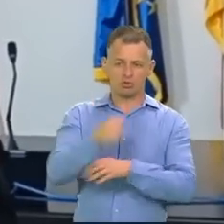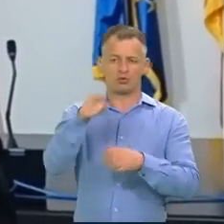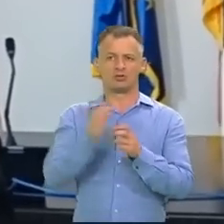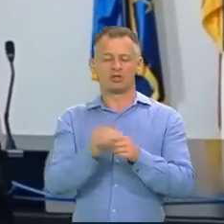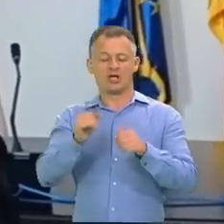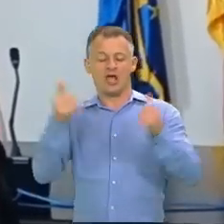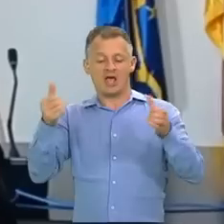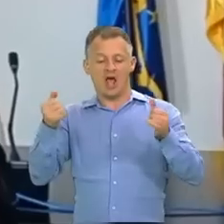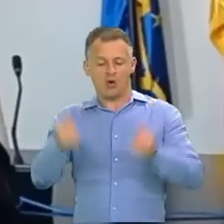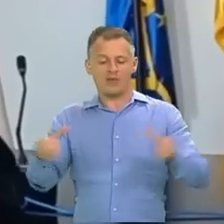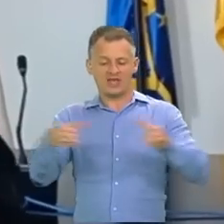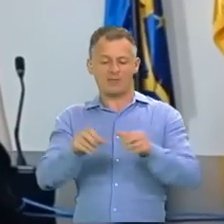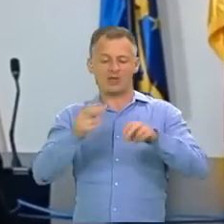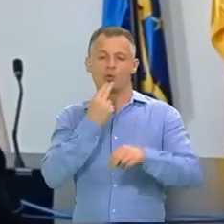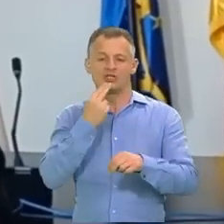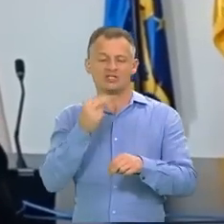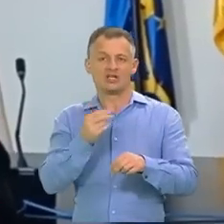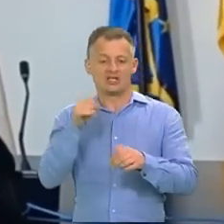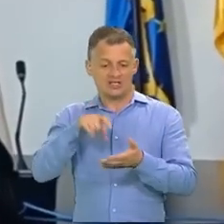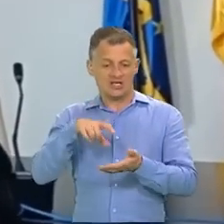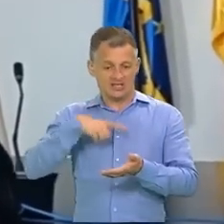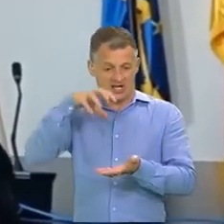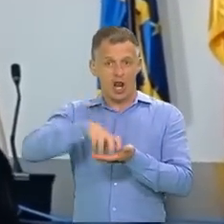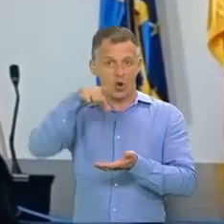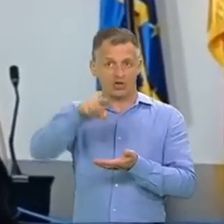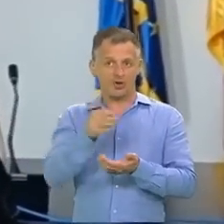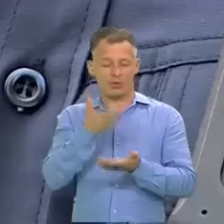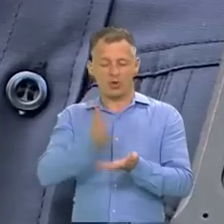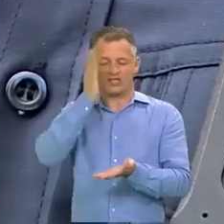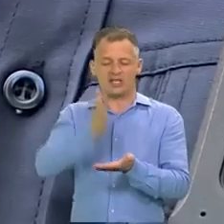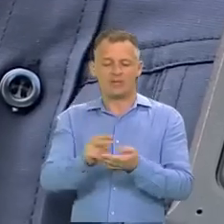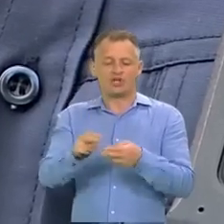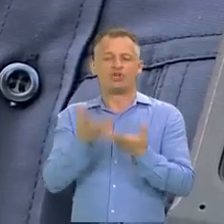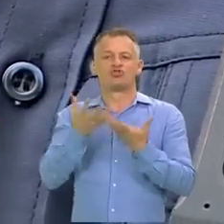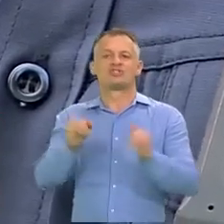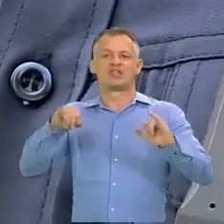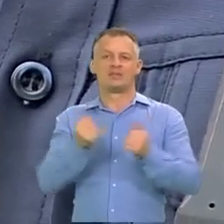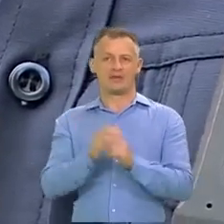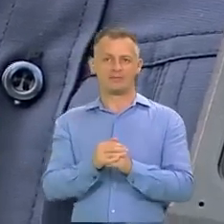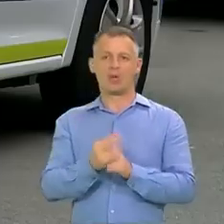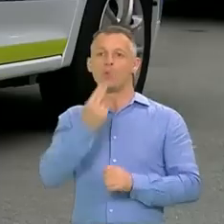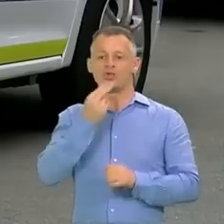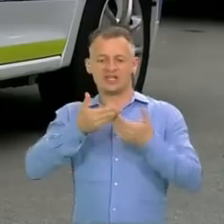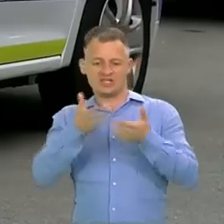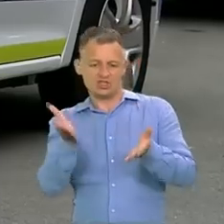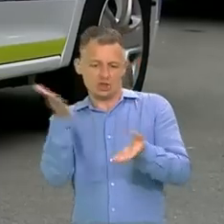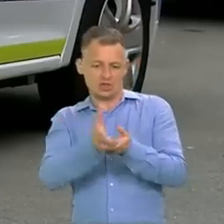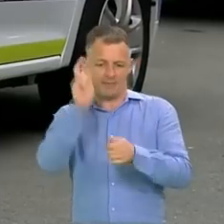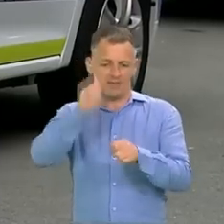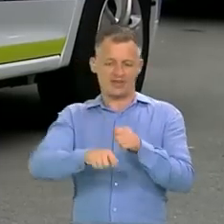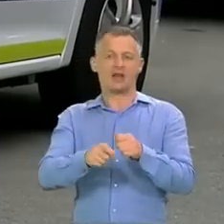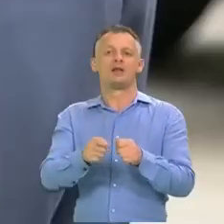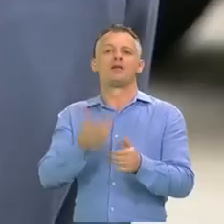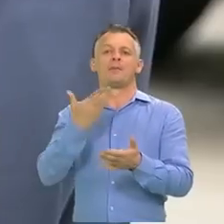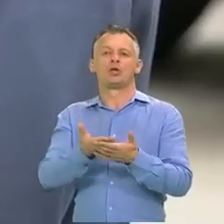și de investigatori se află la fața locului pentru a stabili care este situația de fapt. Polițiștii au deschis un dosar penal pentru omor deosebit